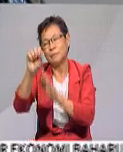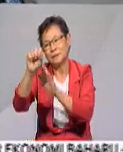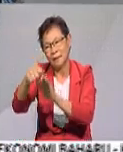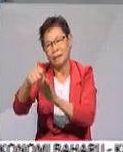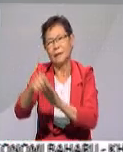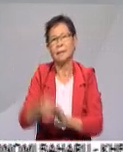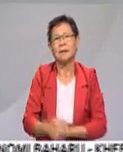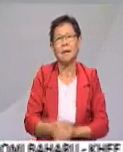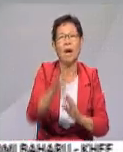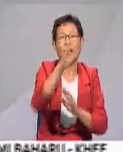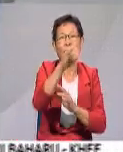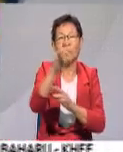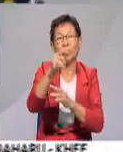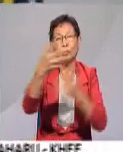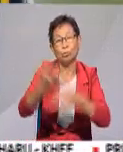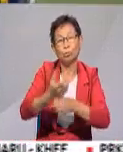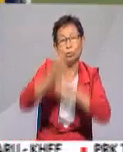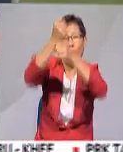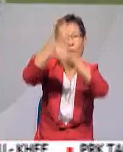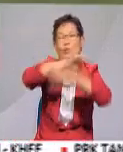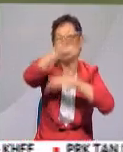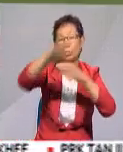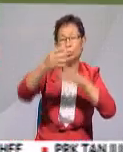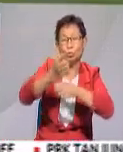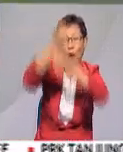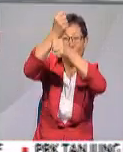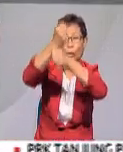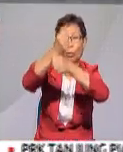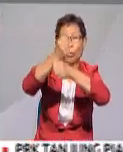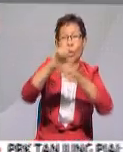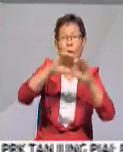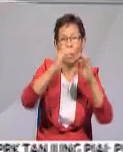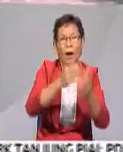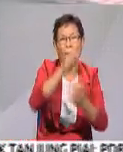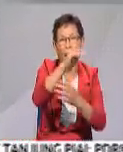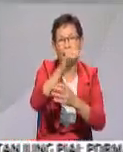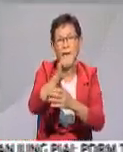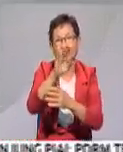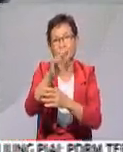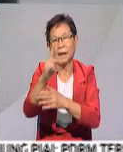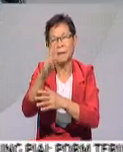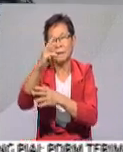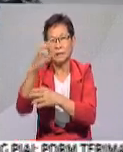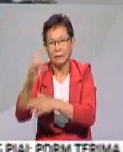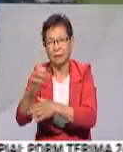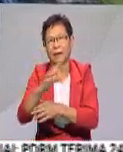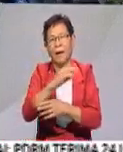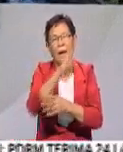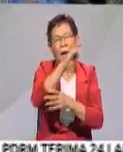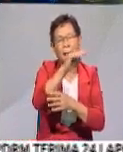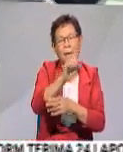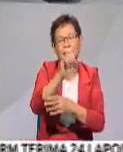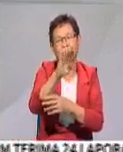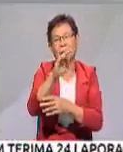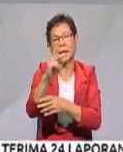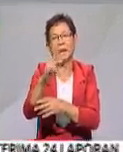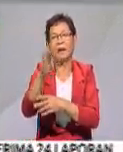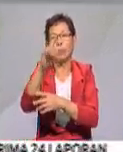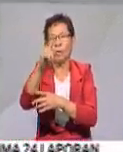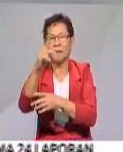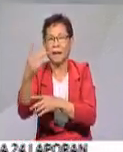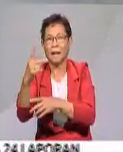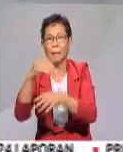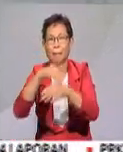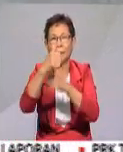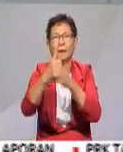14.366 saat. Farid pernah muncul juara keseluruhan dalam kelas MSBK 600 dan MSBK